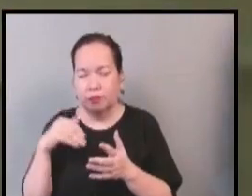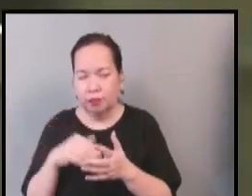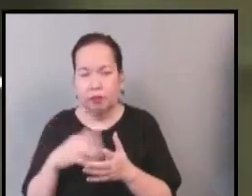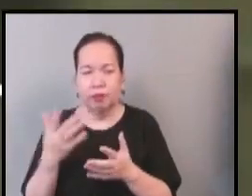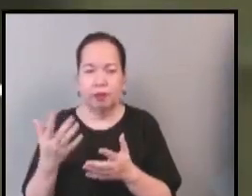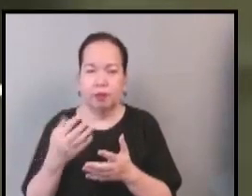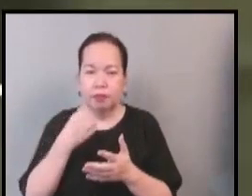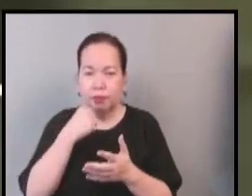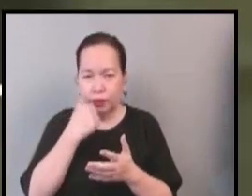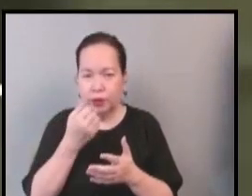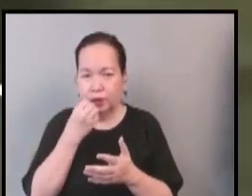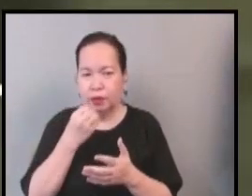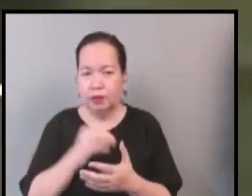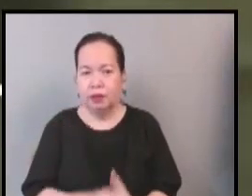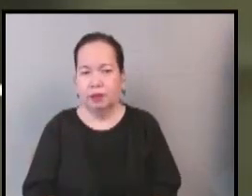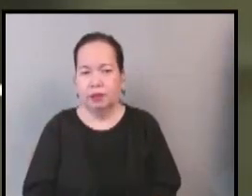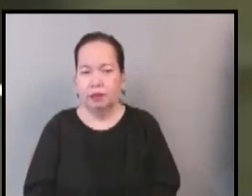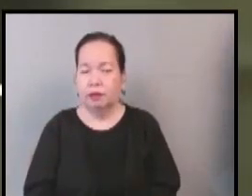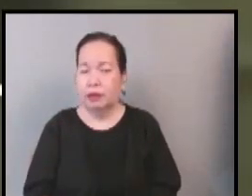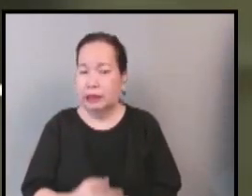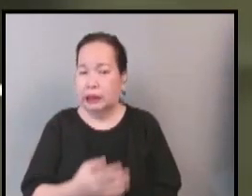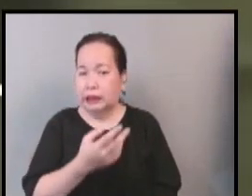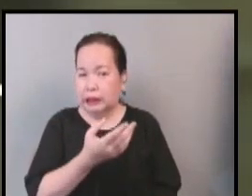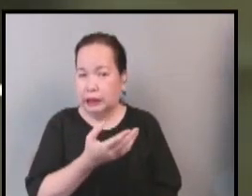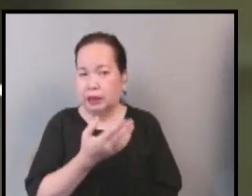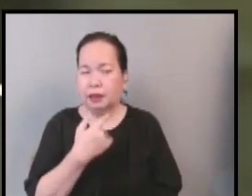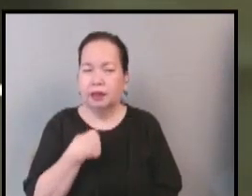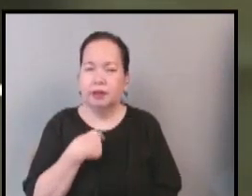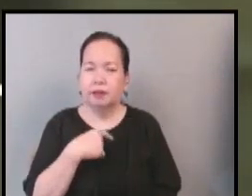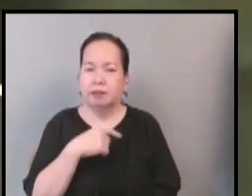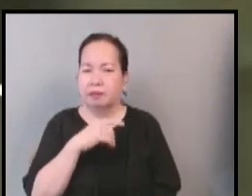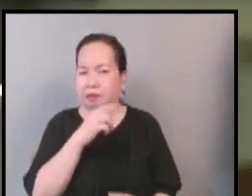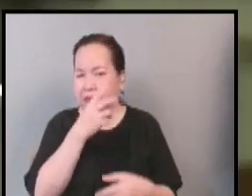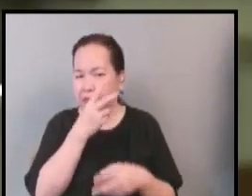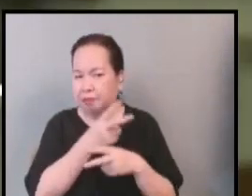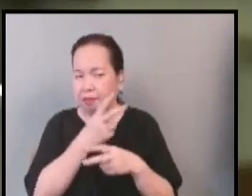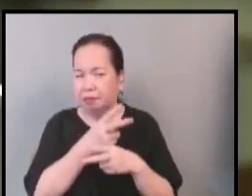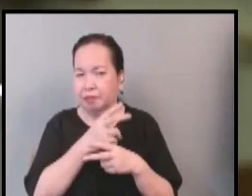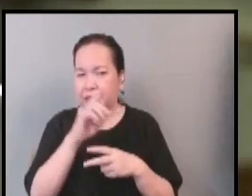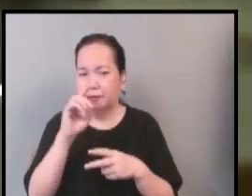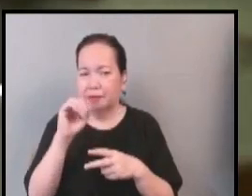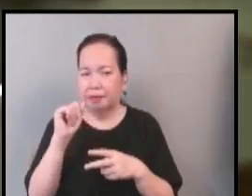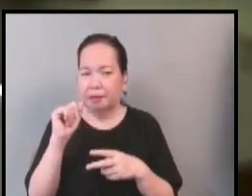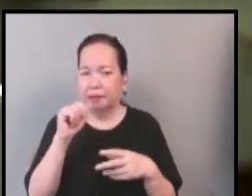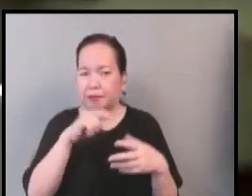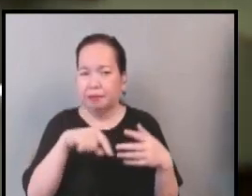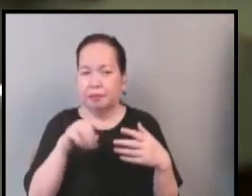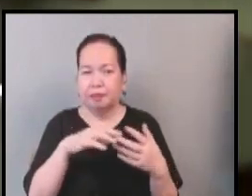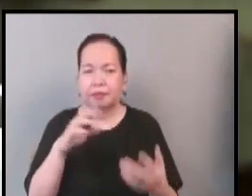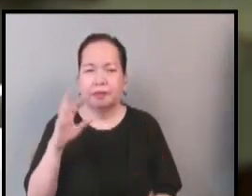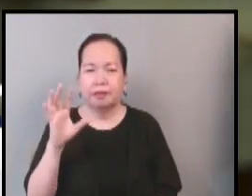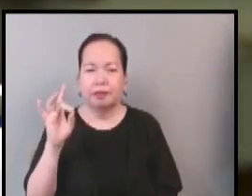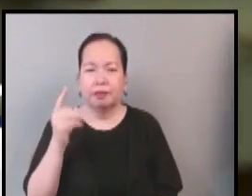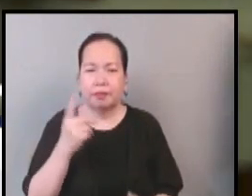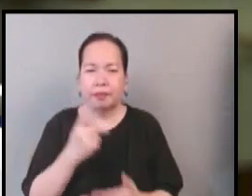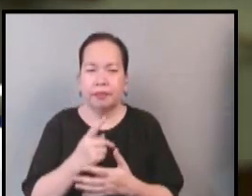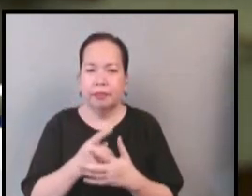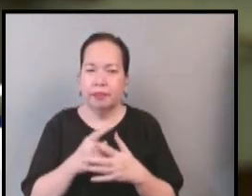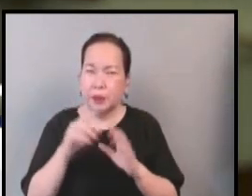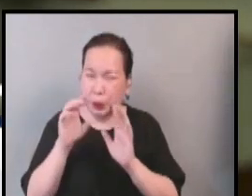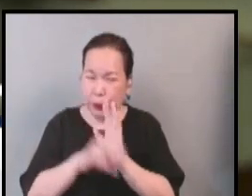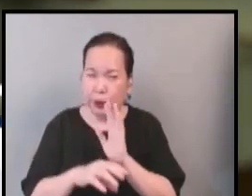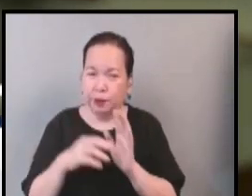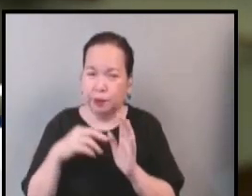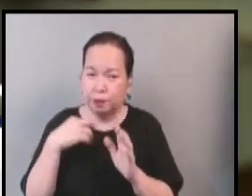Sa price monitoring ng Department of Agriculture, nasa 38 pesos ang pinakamurang bigas. Nasa